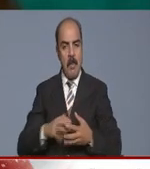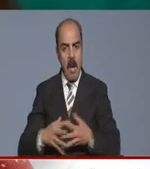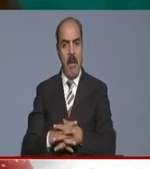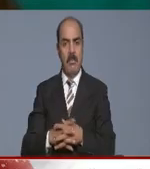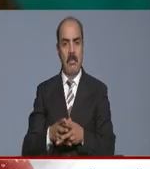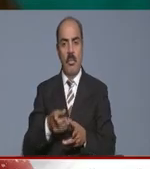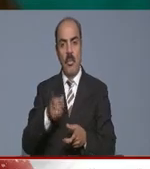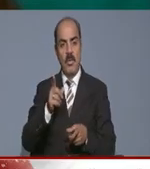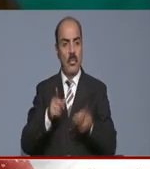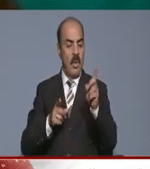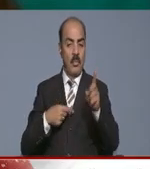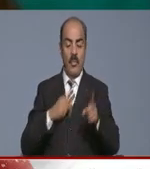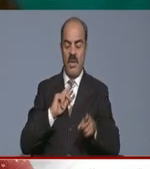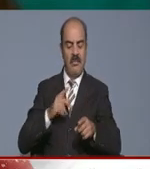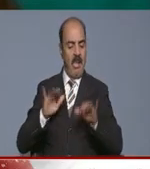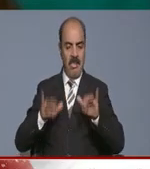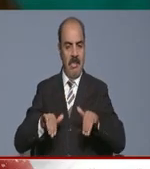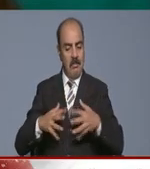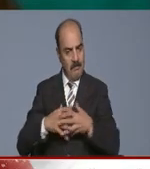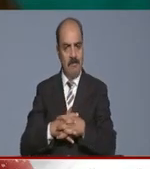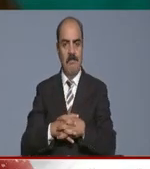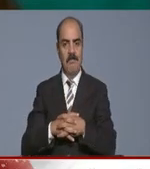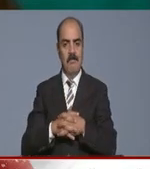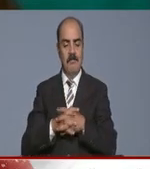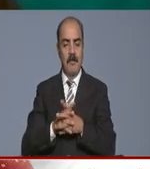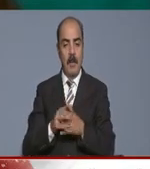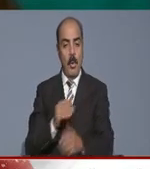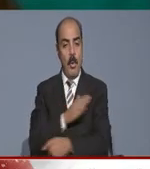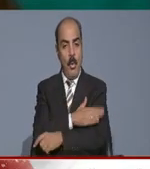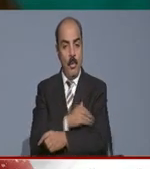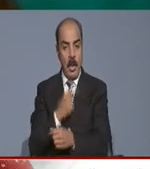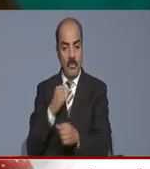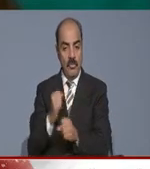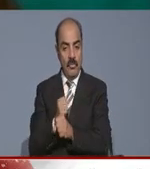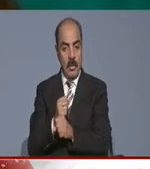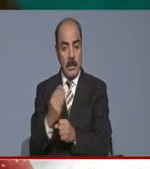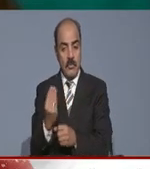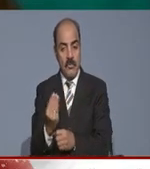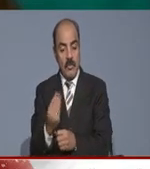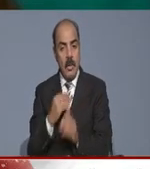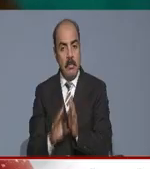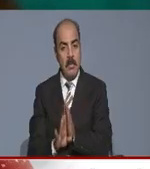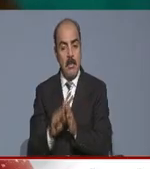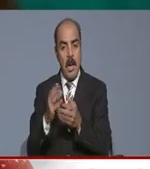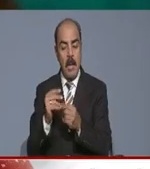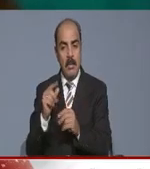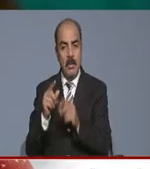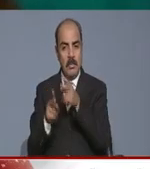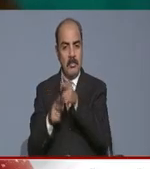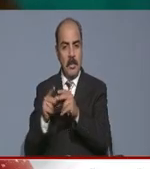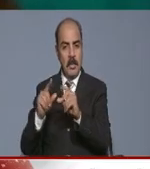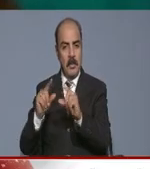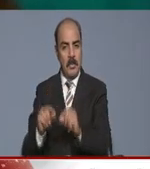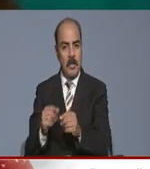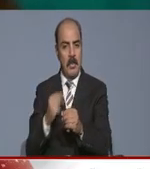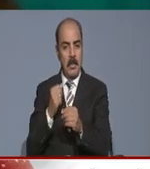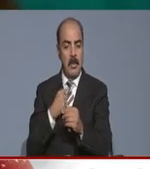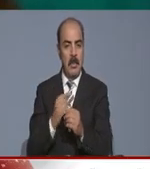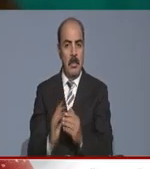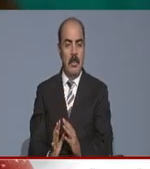وكذلك الأمر يرجع إلى الدول الناشئة إلى أن تعمل على خفض درجة حرارة